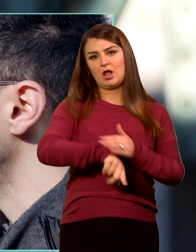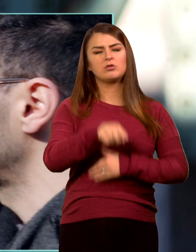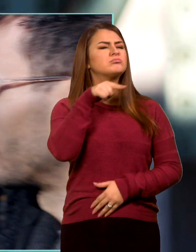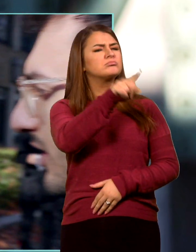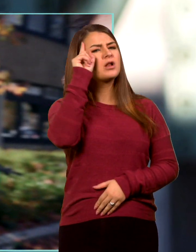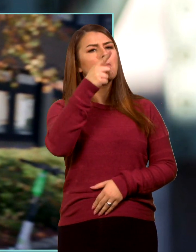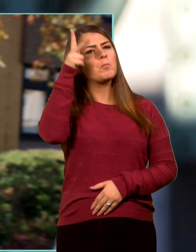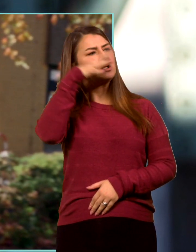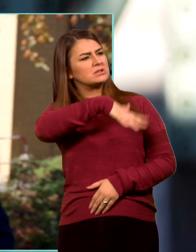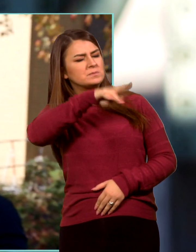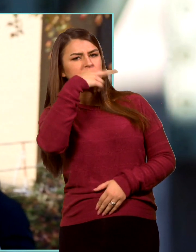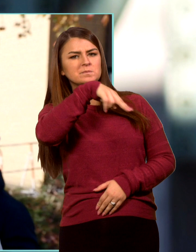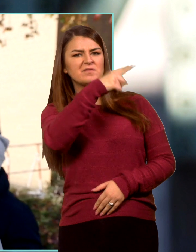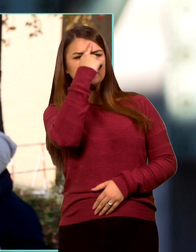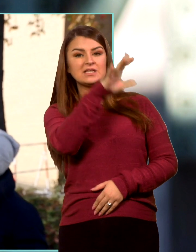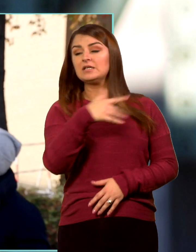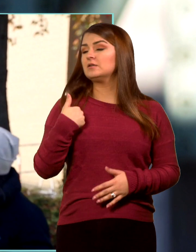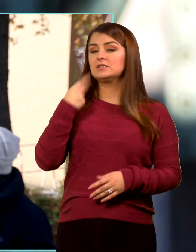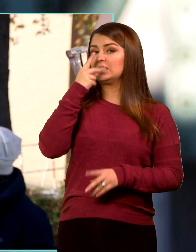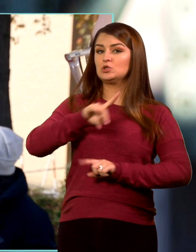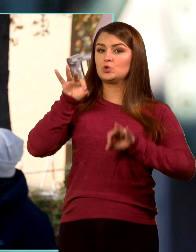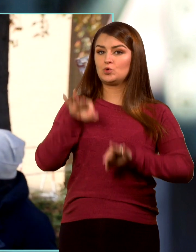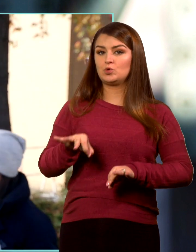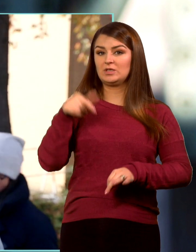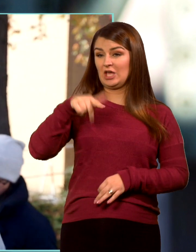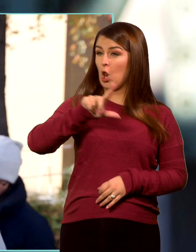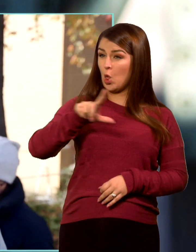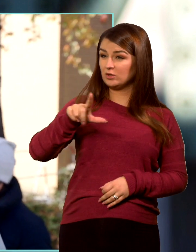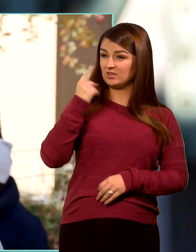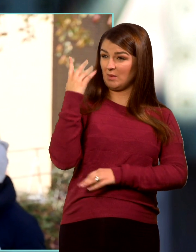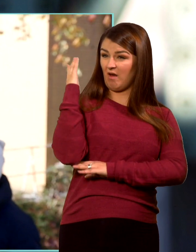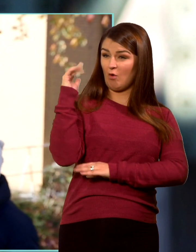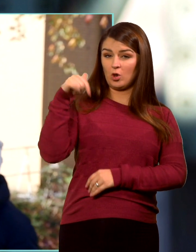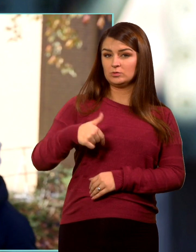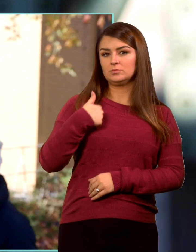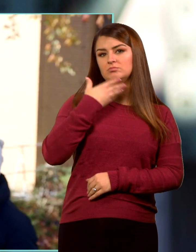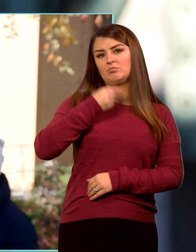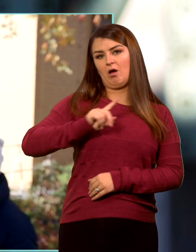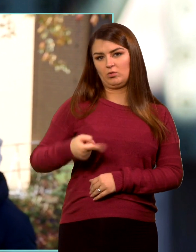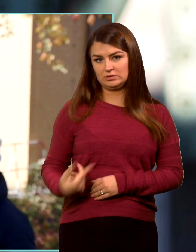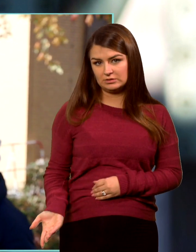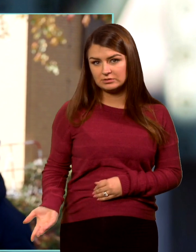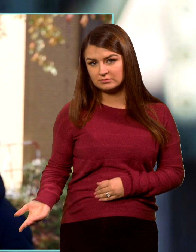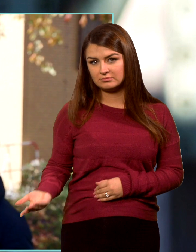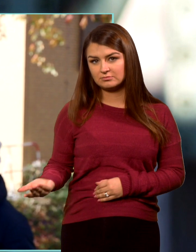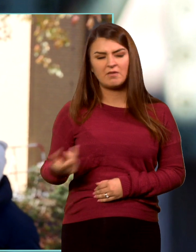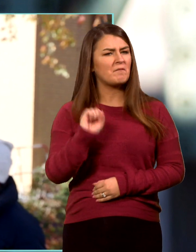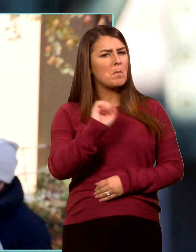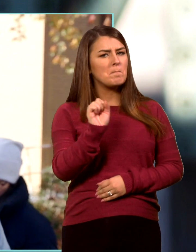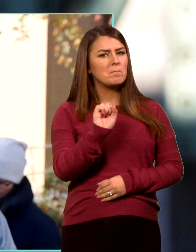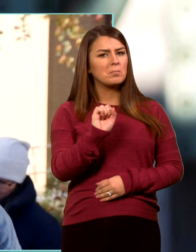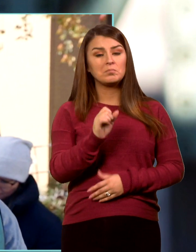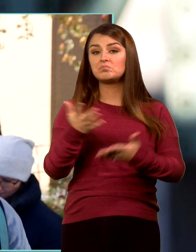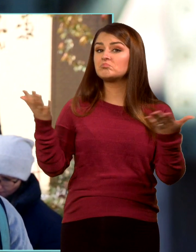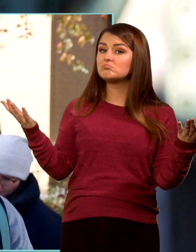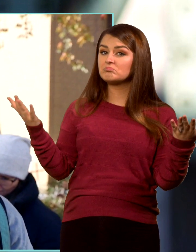hältst du davon? Ich finde es nicht gut, aber ich finde es auch nicht gut, wenn Bernd Lucke hier eine Vorlesung hält. Ich bin damit auch nicht glücklich. Warum? Naja,